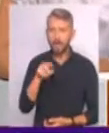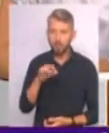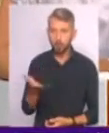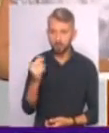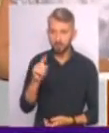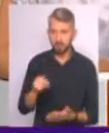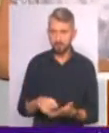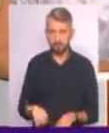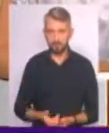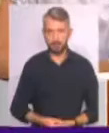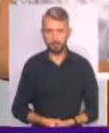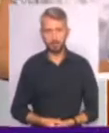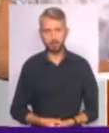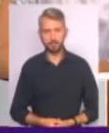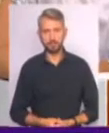запитание.